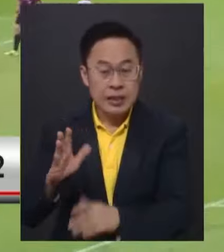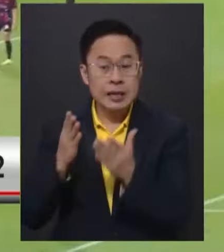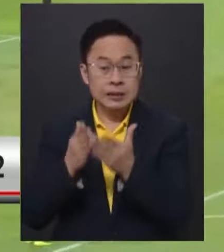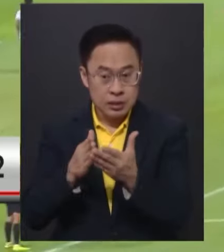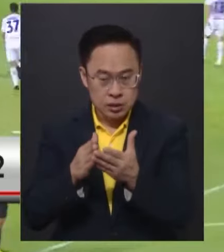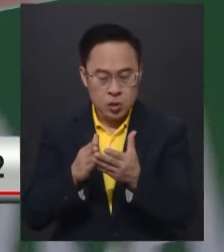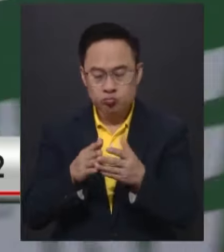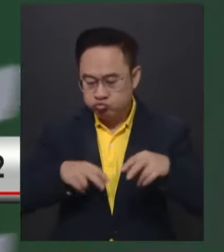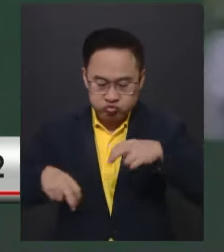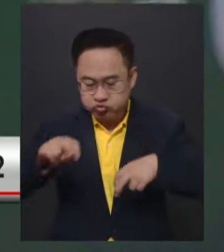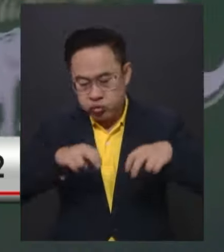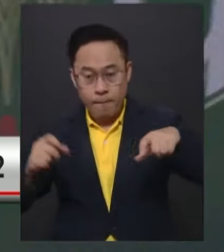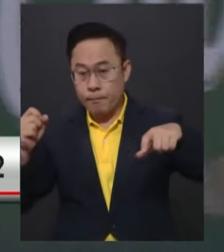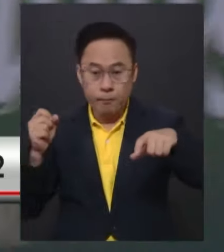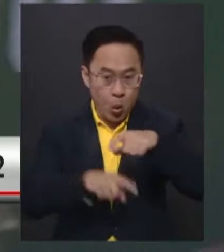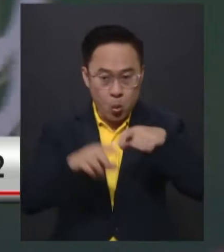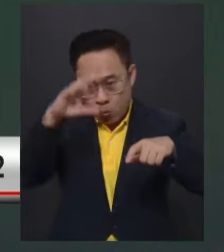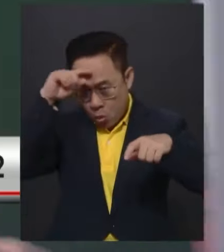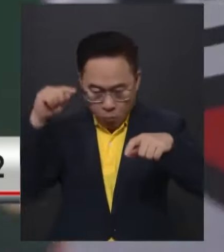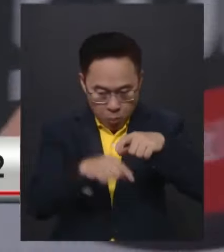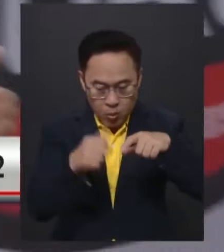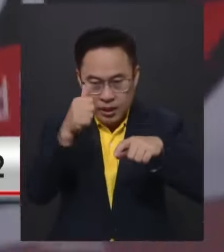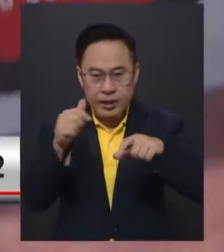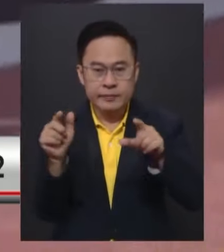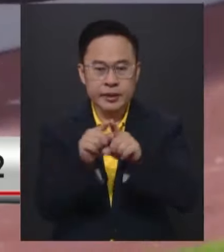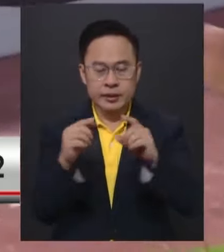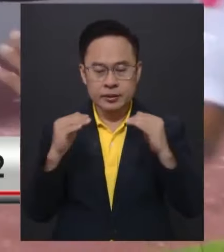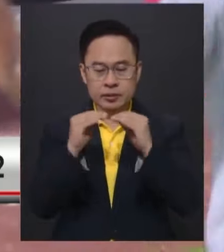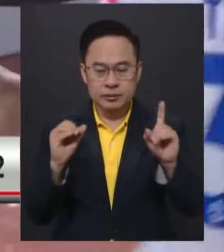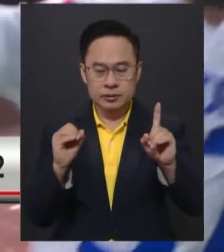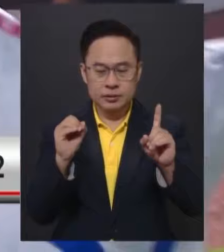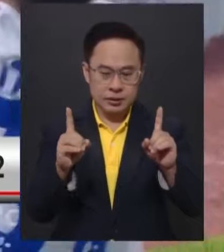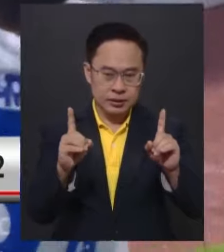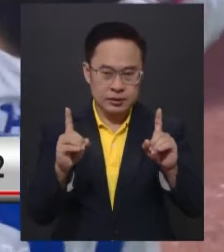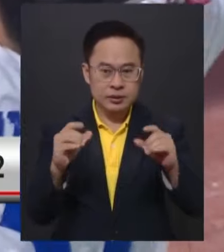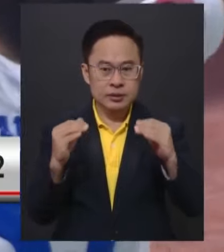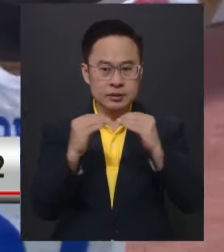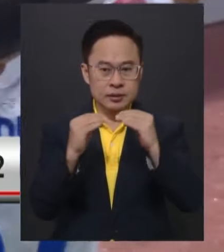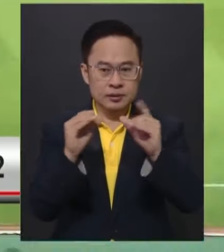ได้ประตูตีเสมอครับจากการมงสุดสวยของฟิลิเป้อโมริมครับ